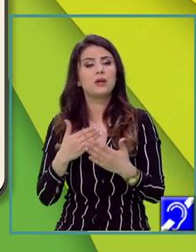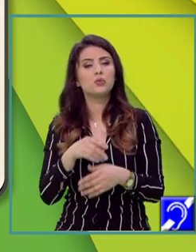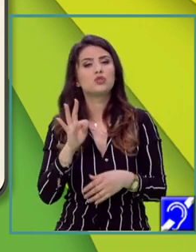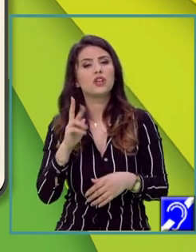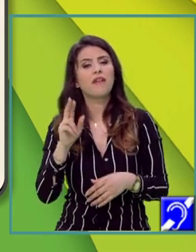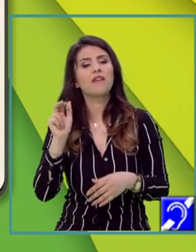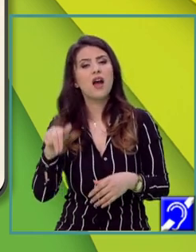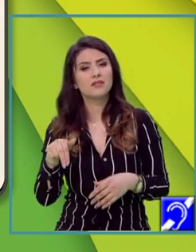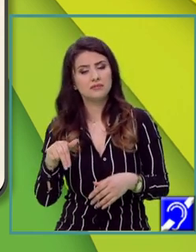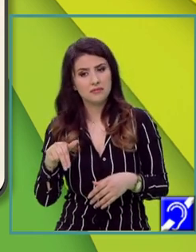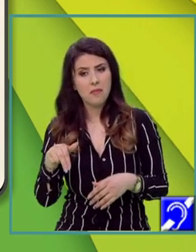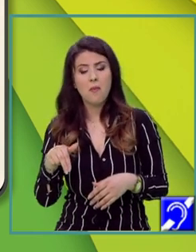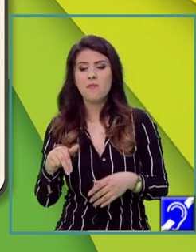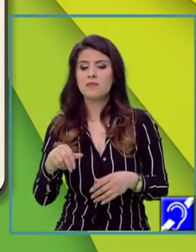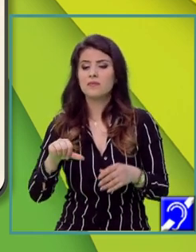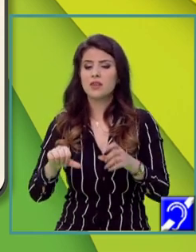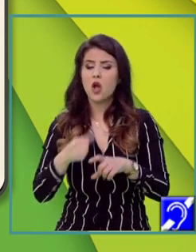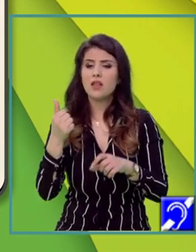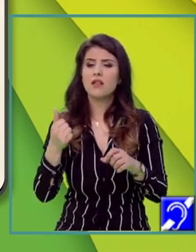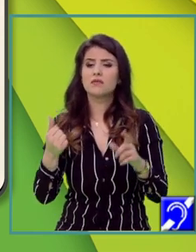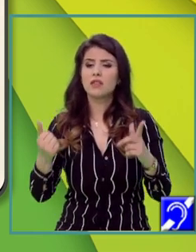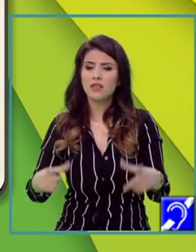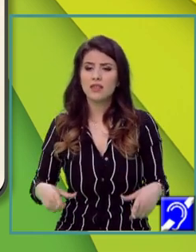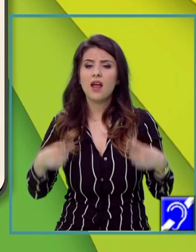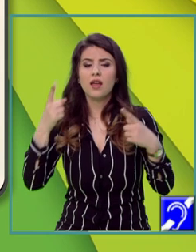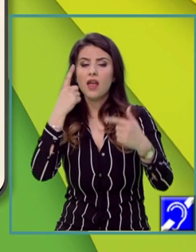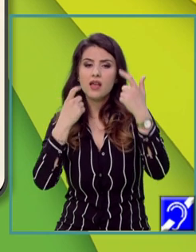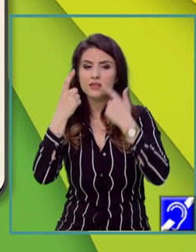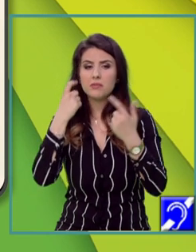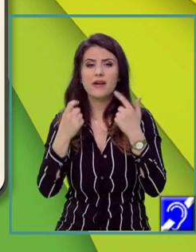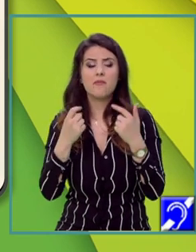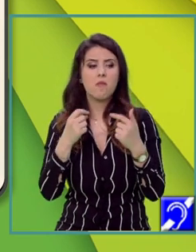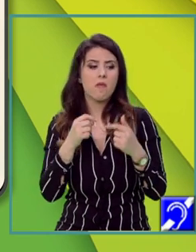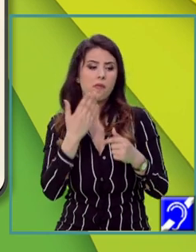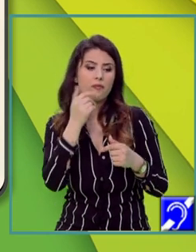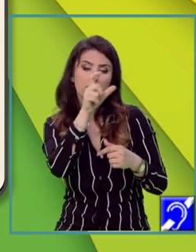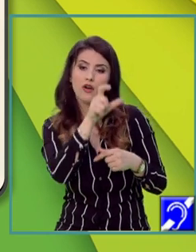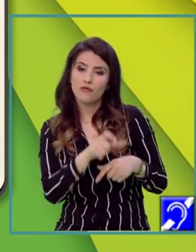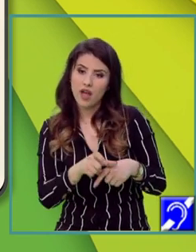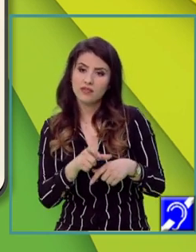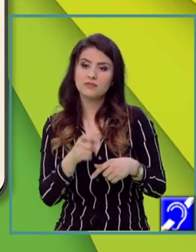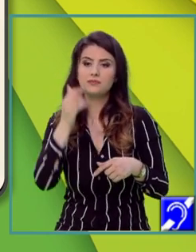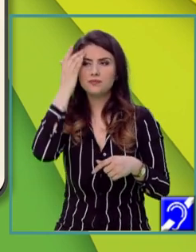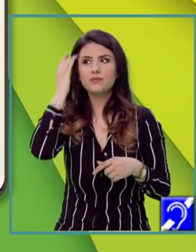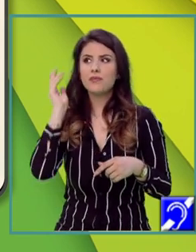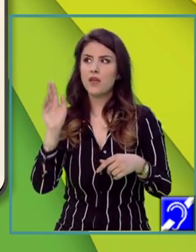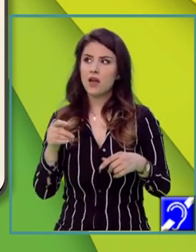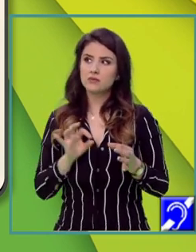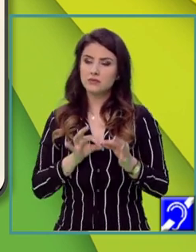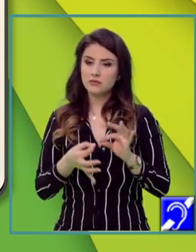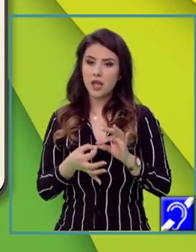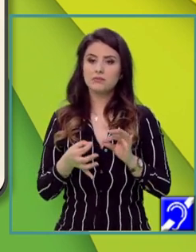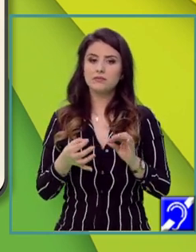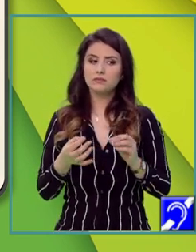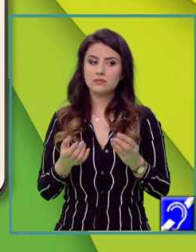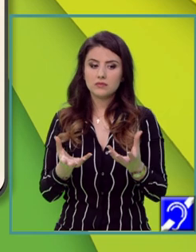gheorghidiu retrăirea experienței erotice are rolul răul donării sistemului de Valori relief în